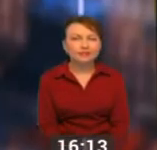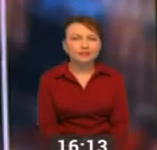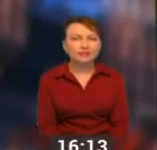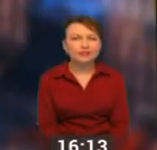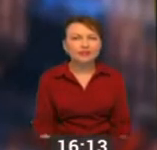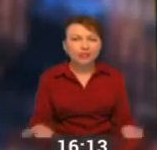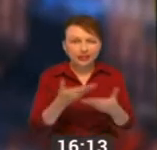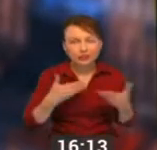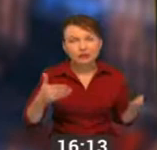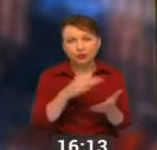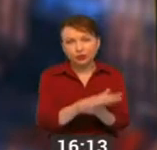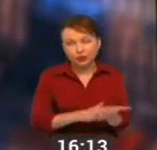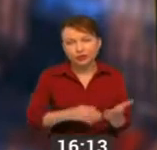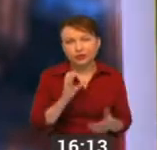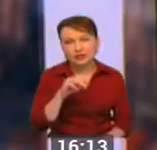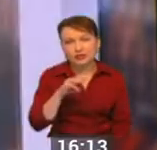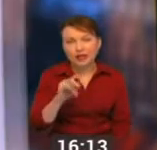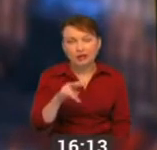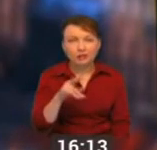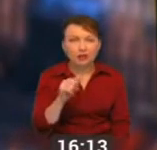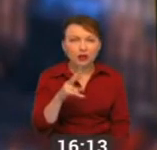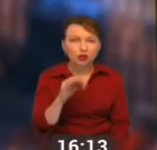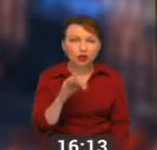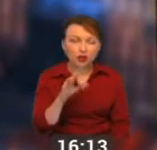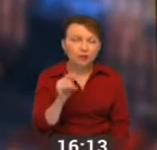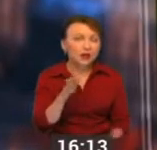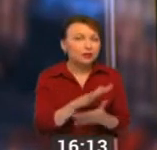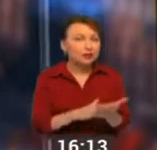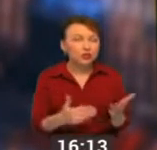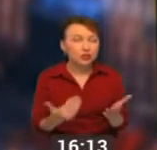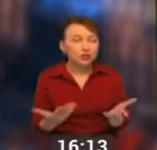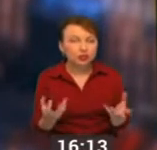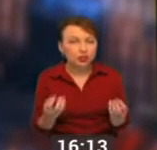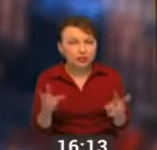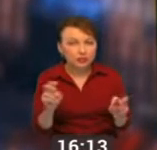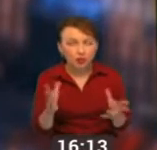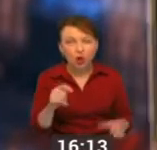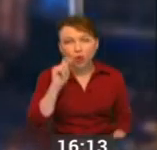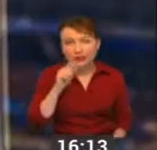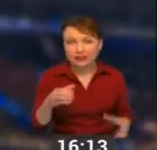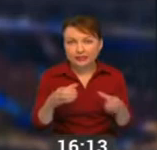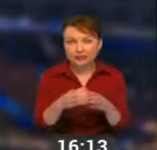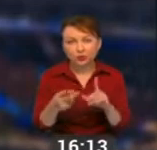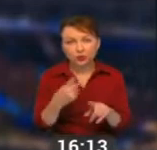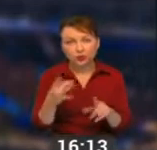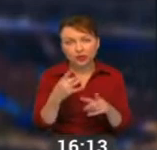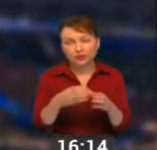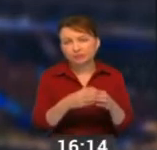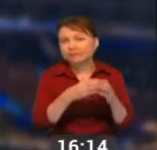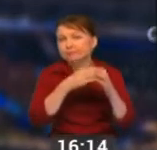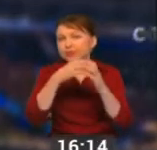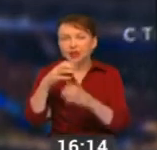І ми продовжуємо СТН-панорама знову на ваших екранах. Далі говоримо про наступне. Українська делегація вдруге візьме участь у